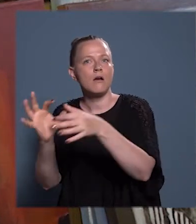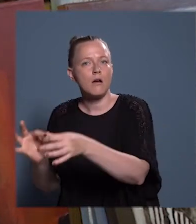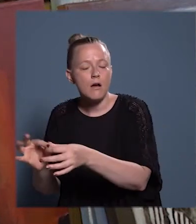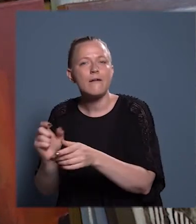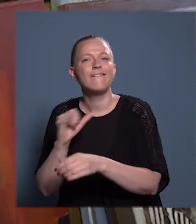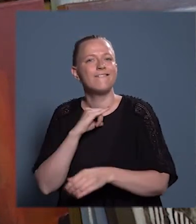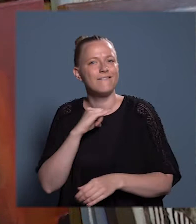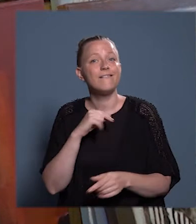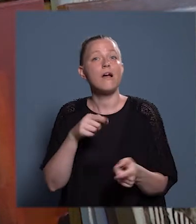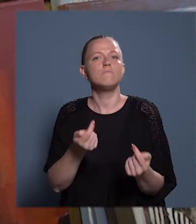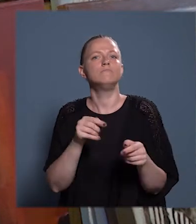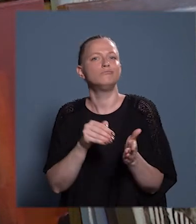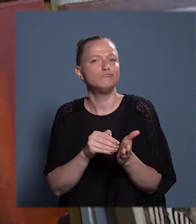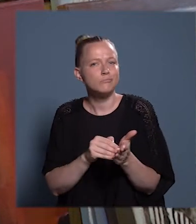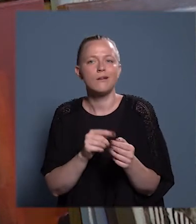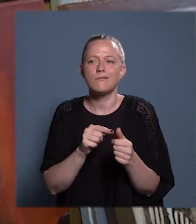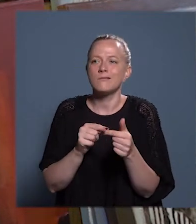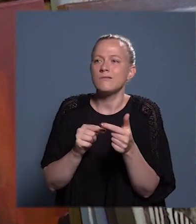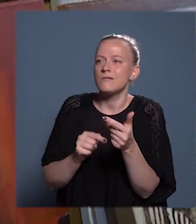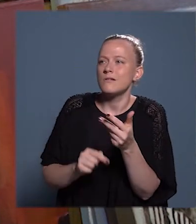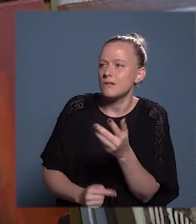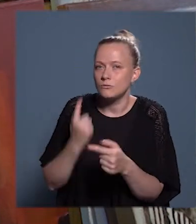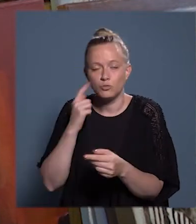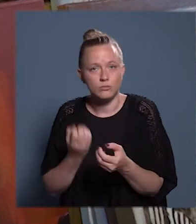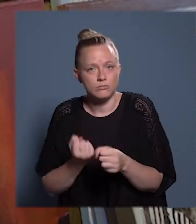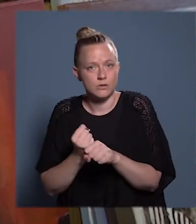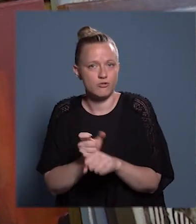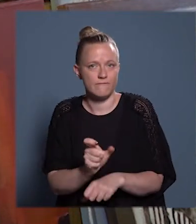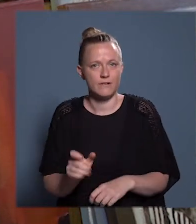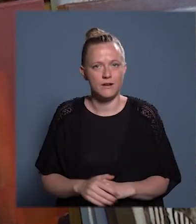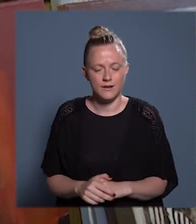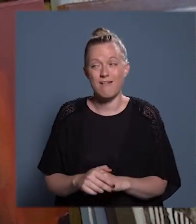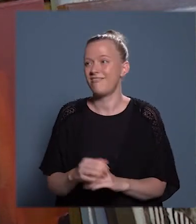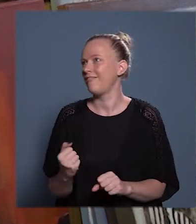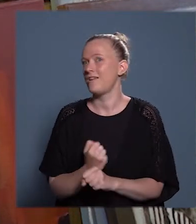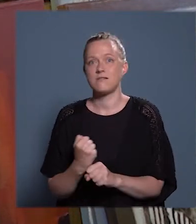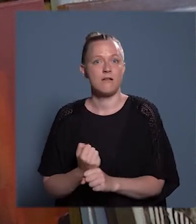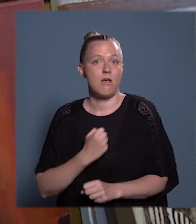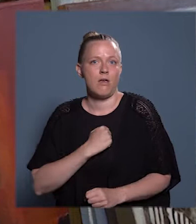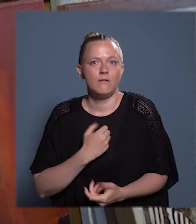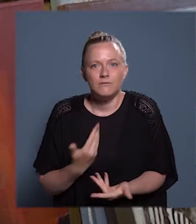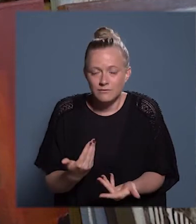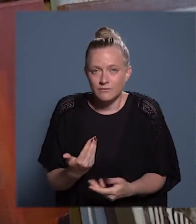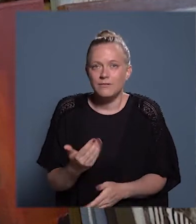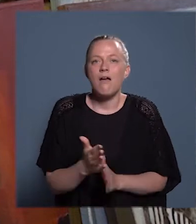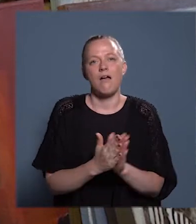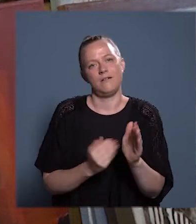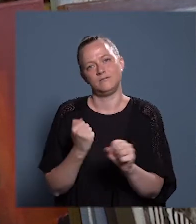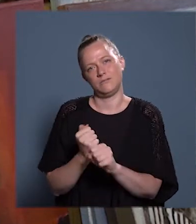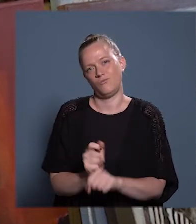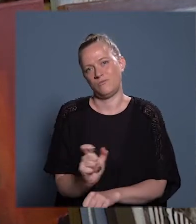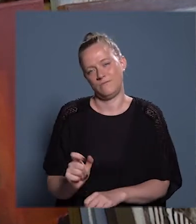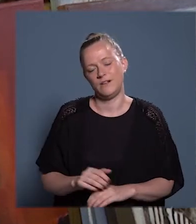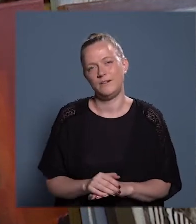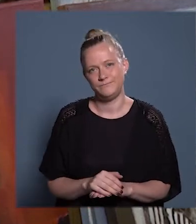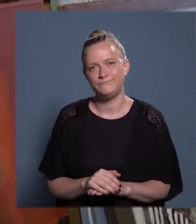hát ebből még mit tudok kihozni, és akkor az annyira izgalomba hoz, és elkezdek rajta dolgozni.